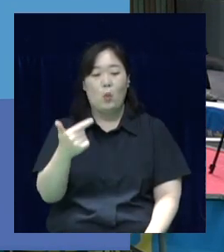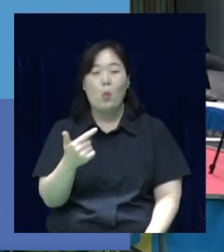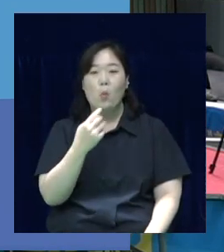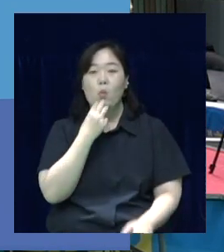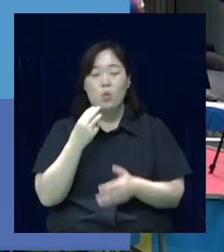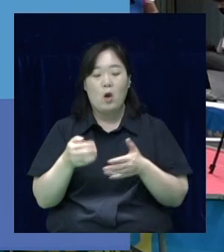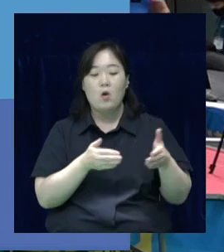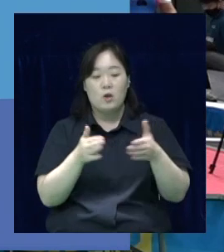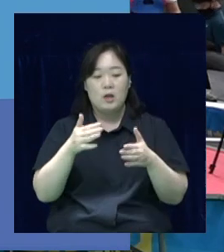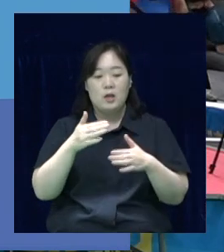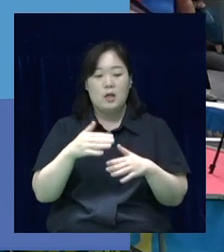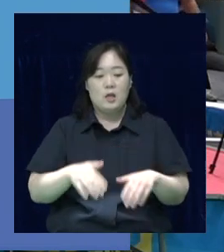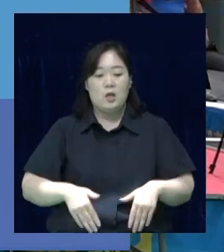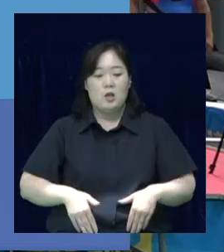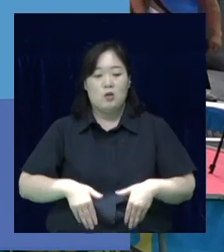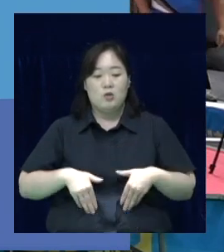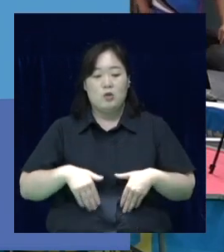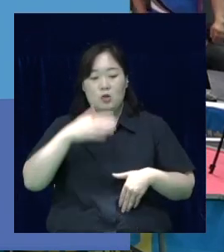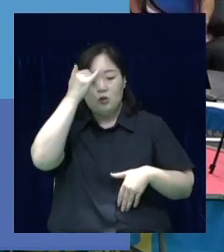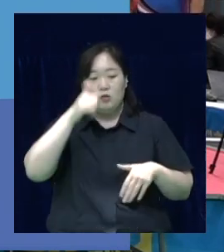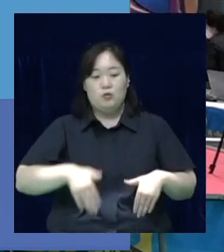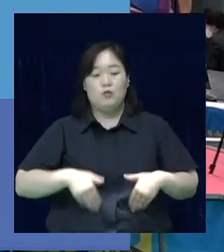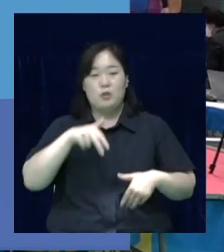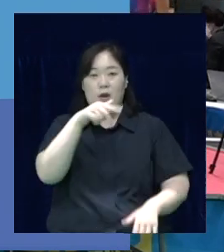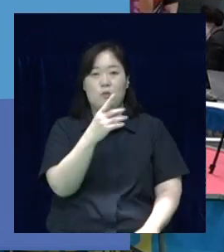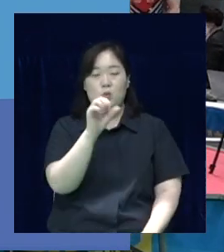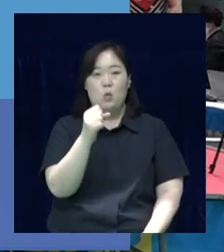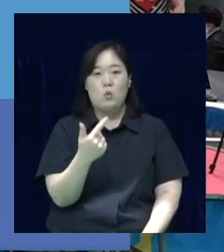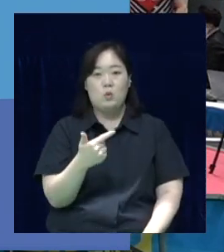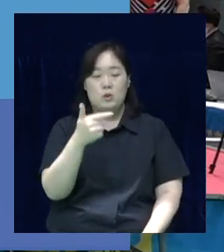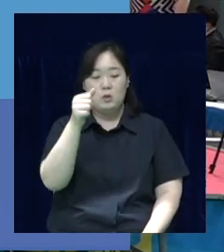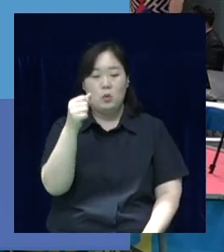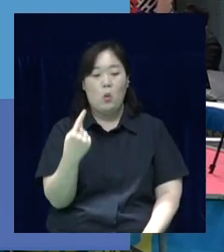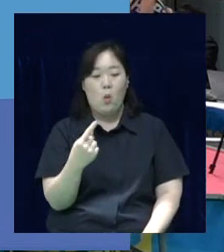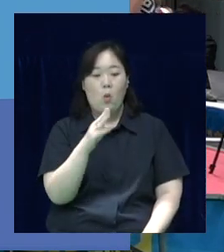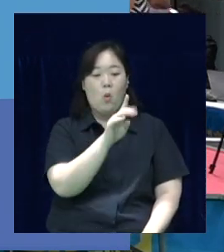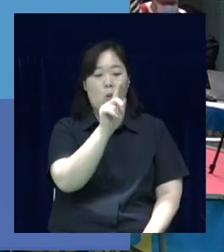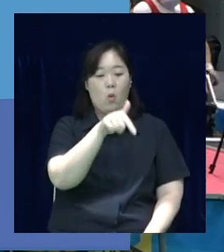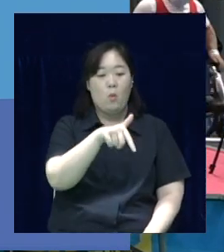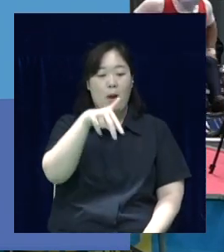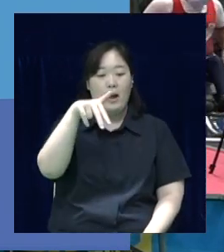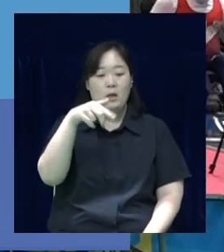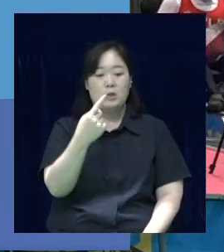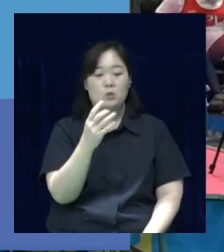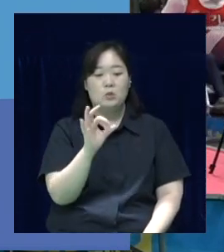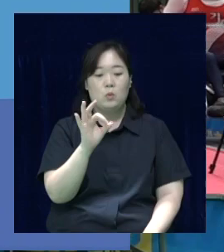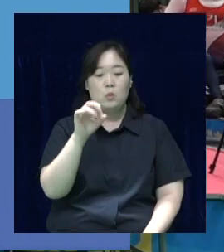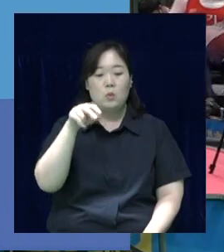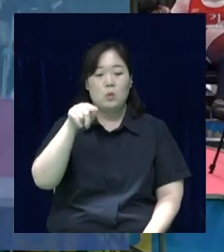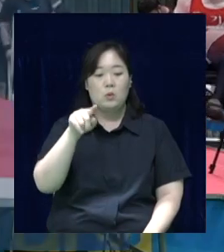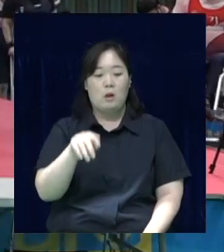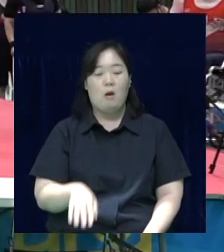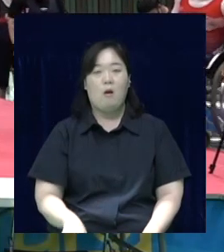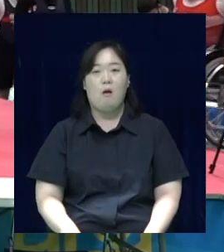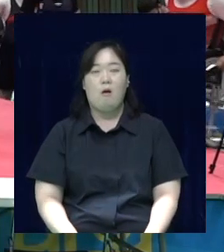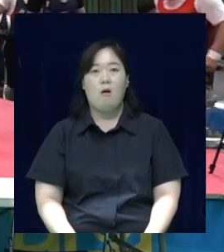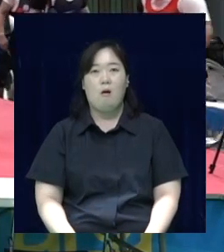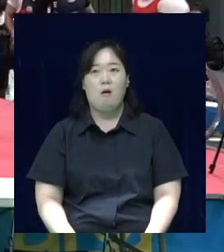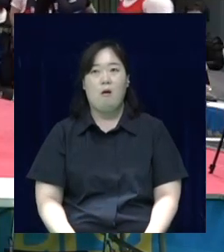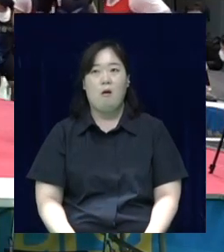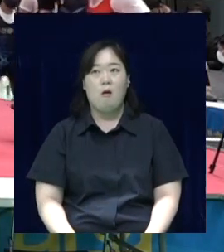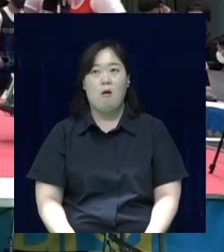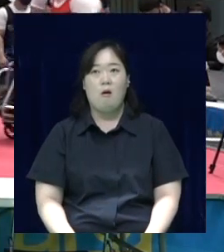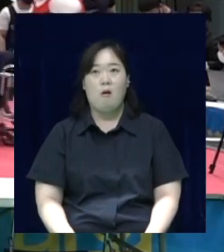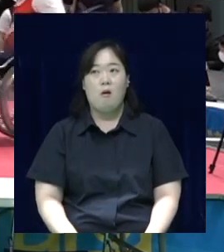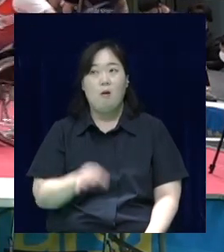소속이고요. 충남 소속의 조은호 그리고 경기 소속의 박영서 부산 소속의 박정훈 선수가 나오게 됩니다. 예. 참 생년월일을